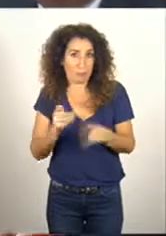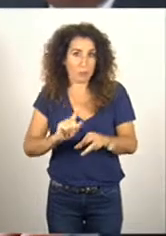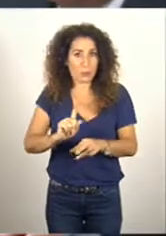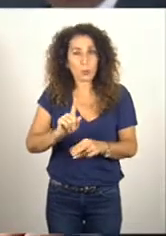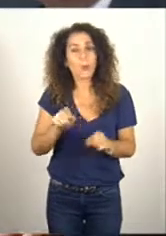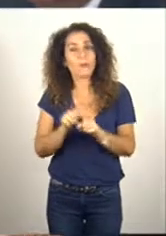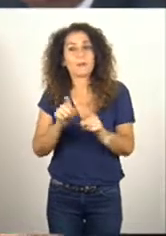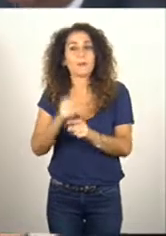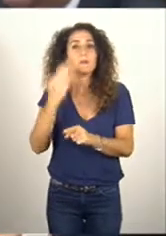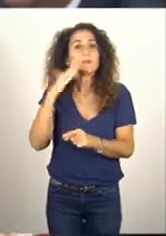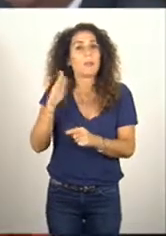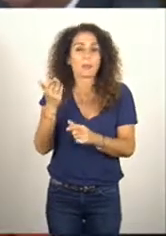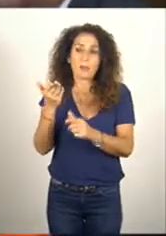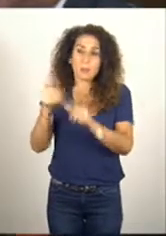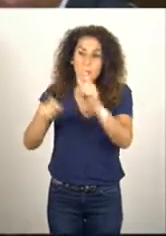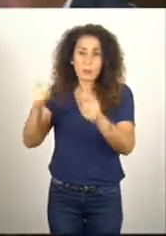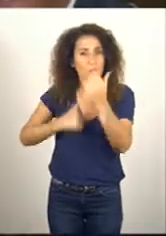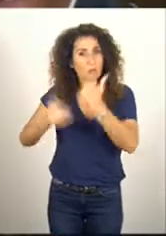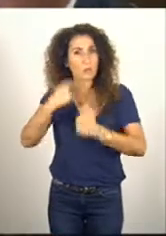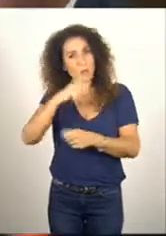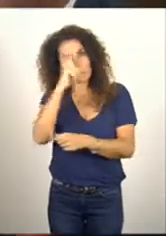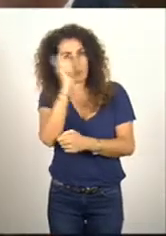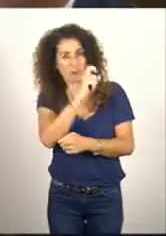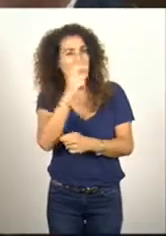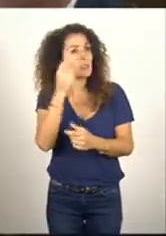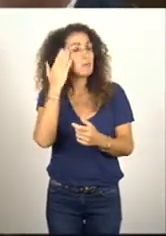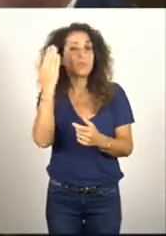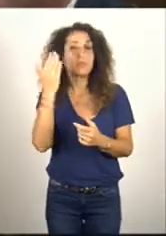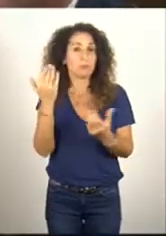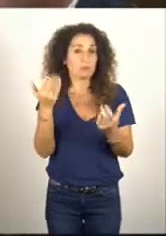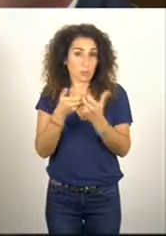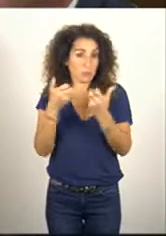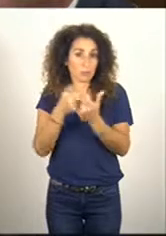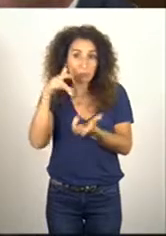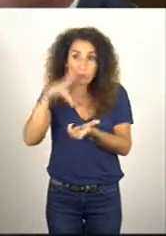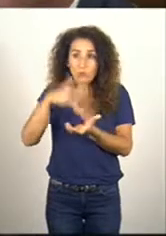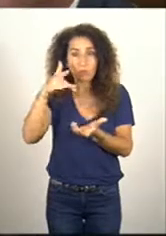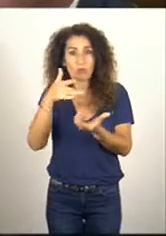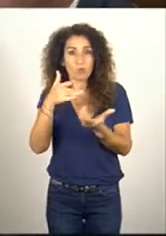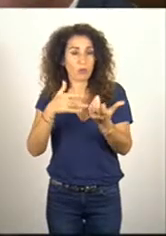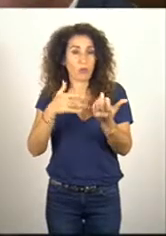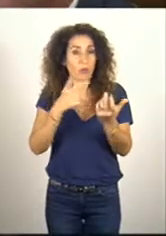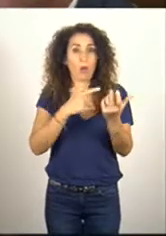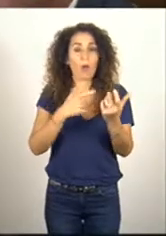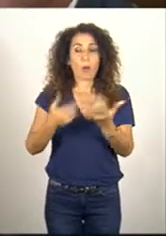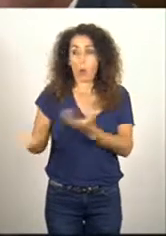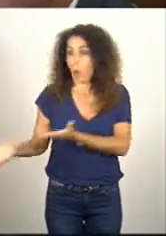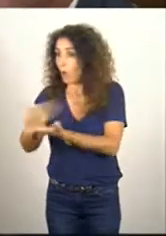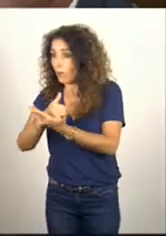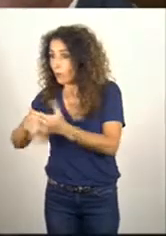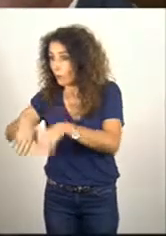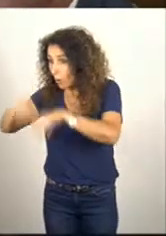difficultés que rencontrent les handicapés lorsqu'ils sont confrontés au risque de non-cumul de l'AAH avec les revenus de